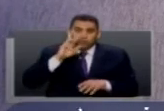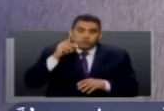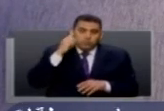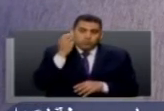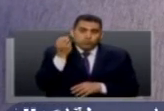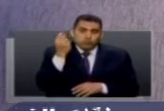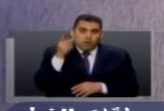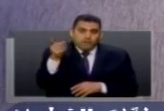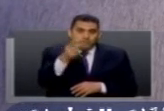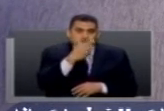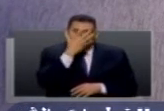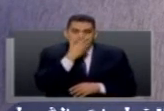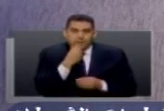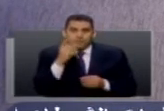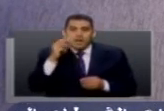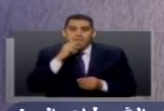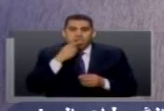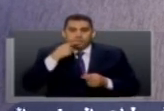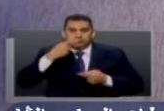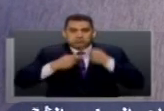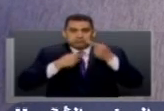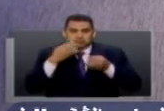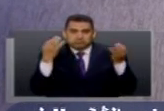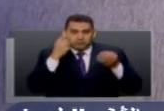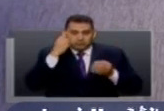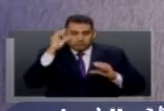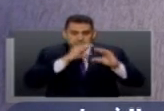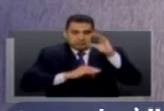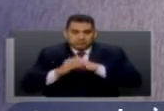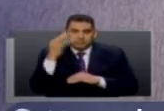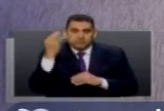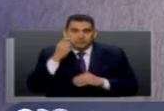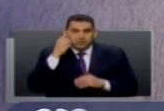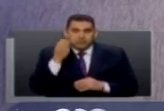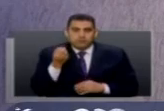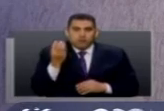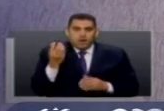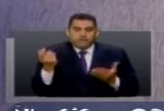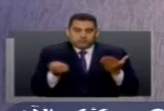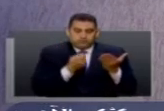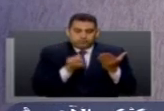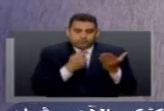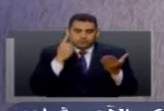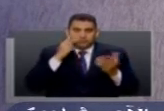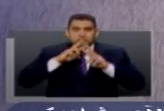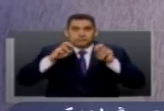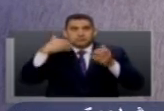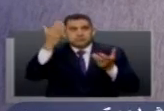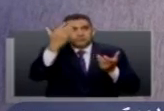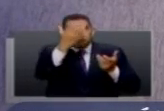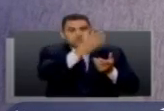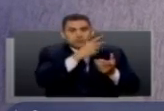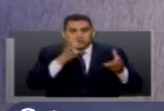يقدموه في صوره الفيلسوف المفكر المثقف المطلع على الحضارات الاخرى الذي